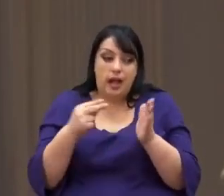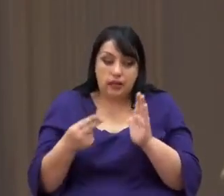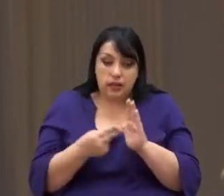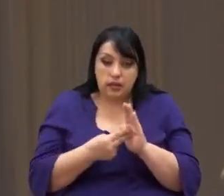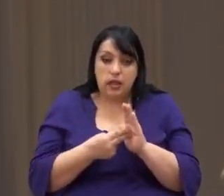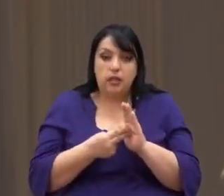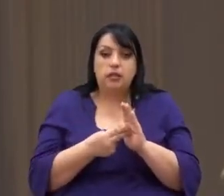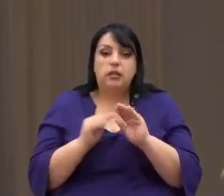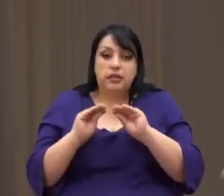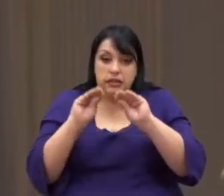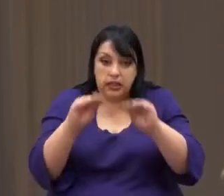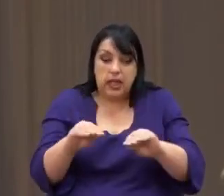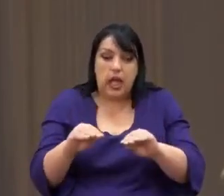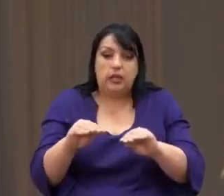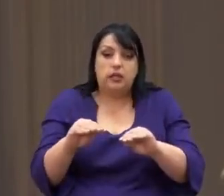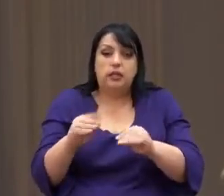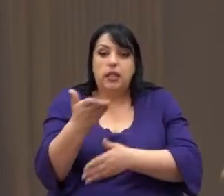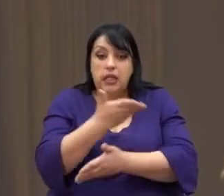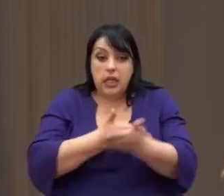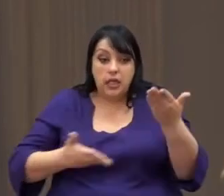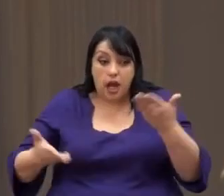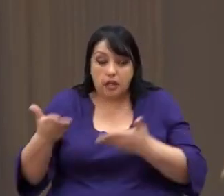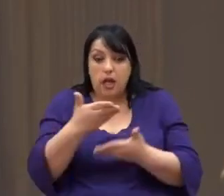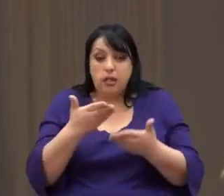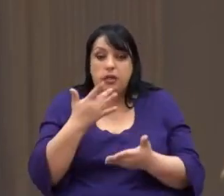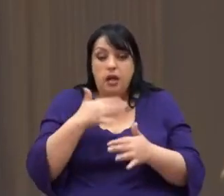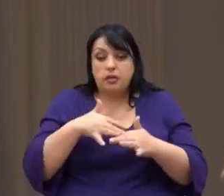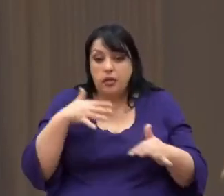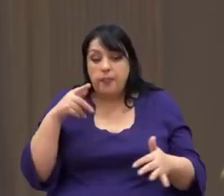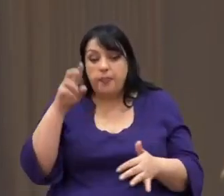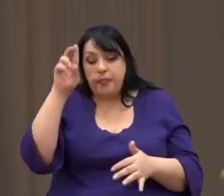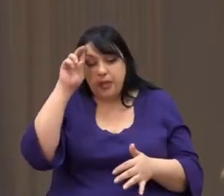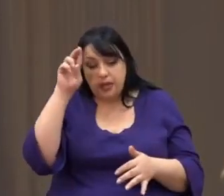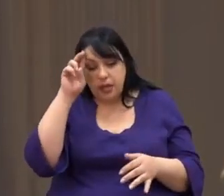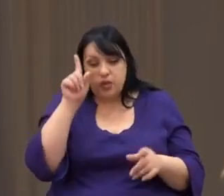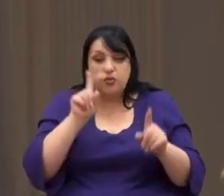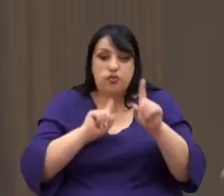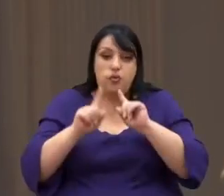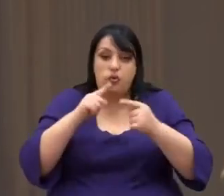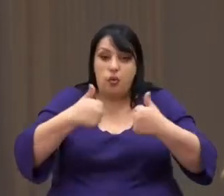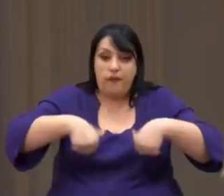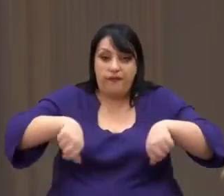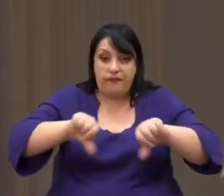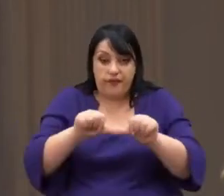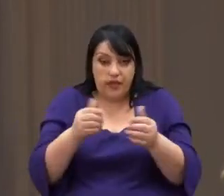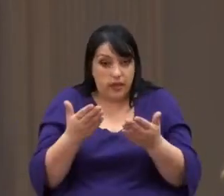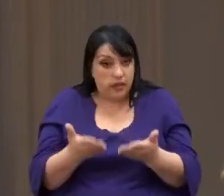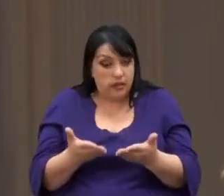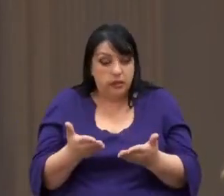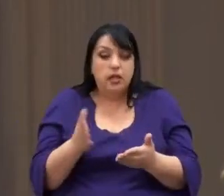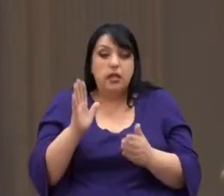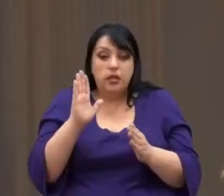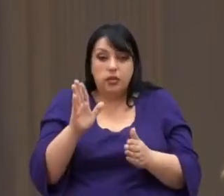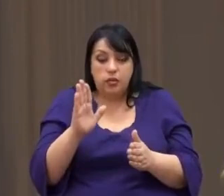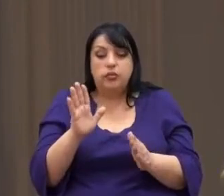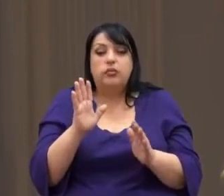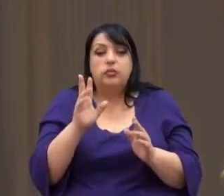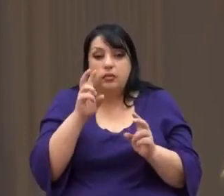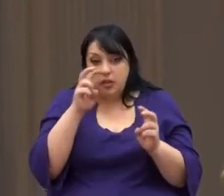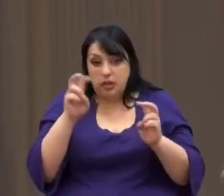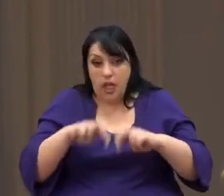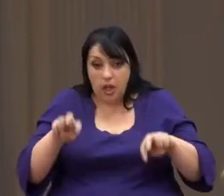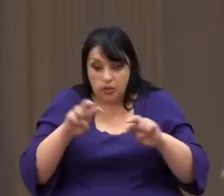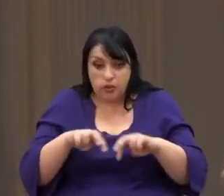ենթակայ քննարկման Ազգային ժողովի պետաիրավական հարցերի հանձնաժողովում, այդ քննարկումը լինելու է դեկտեմբերի